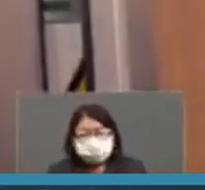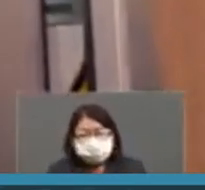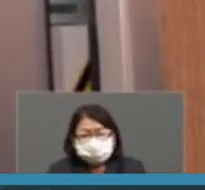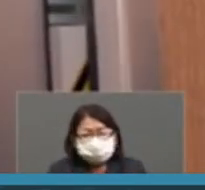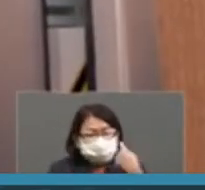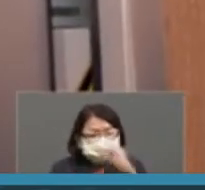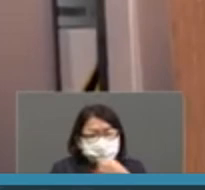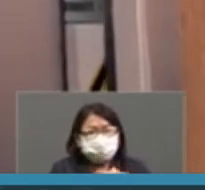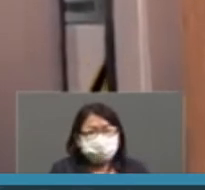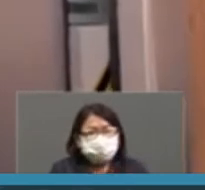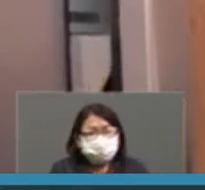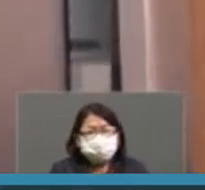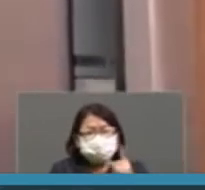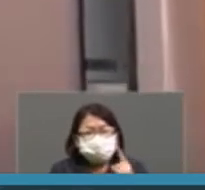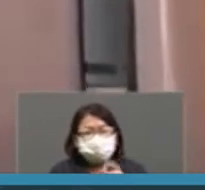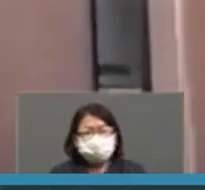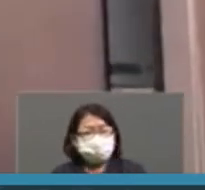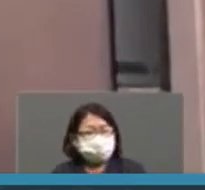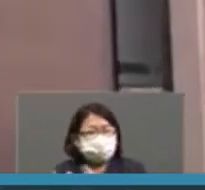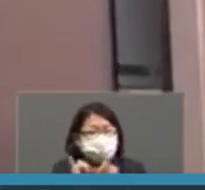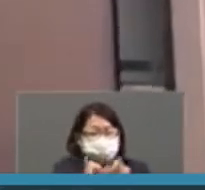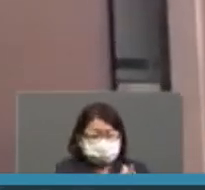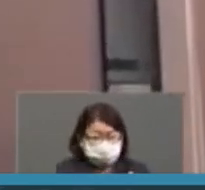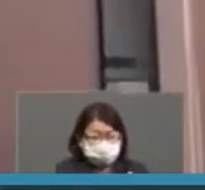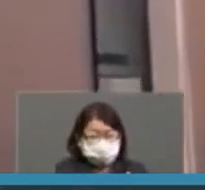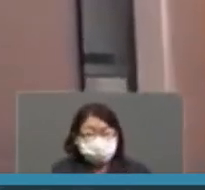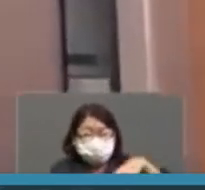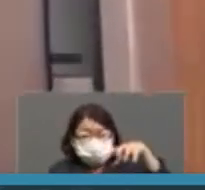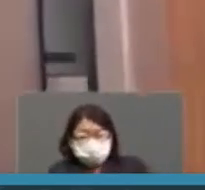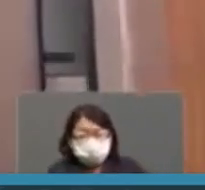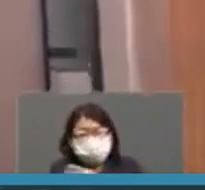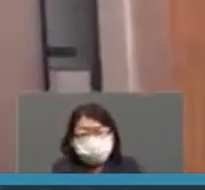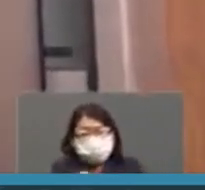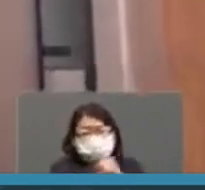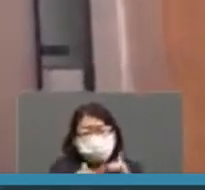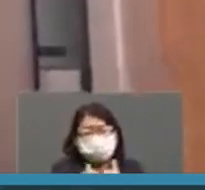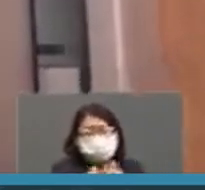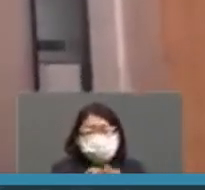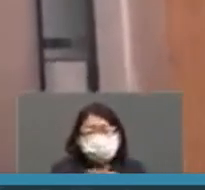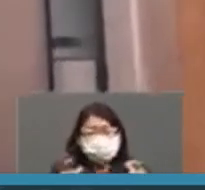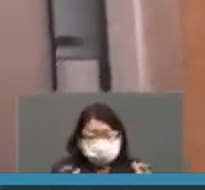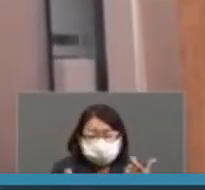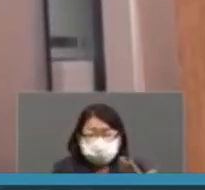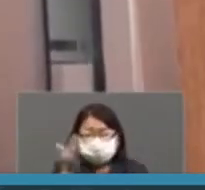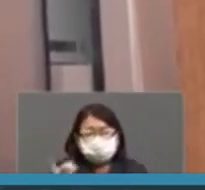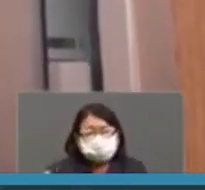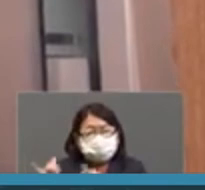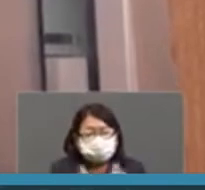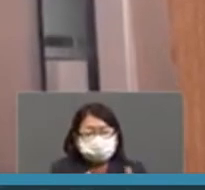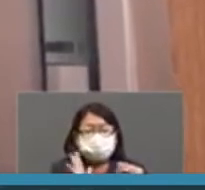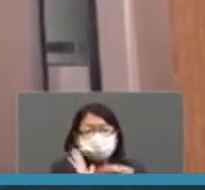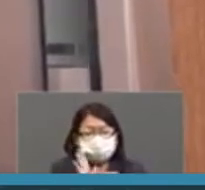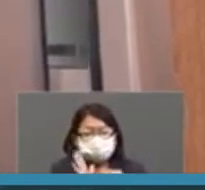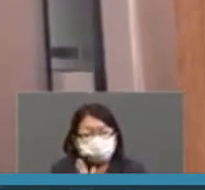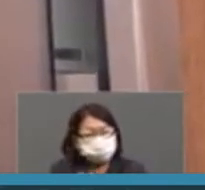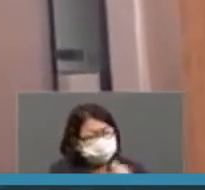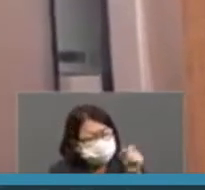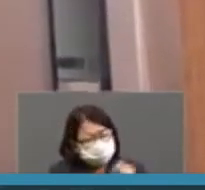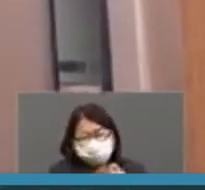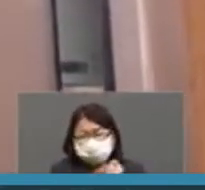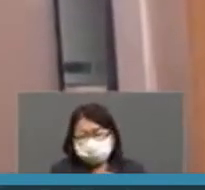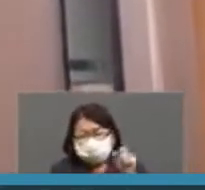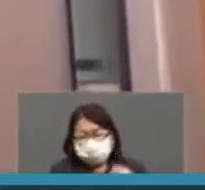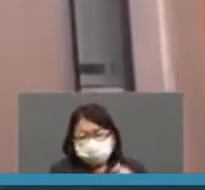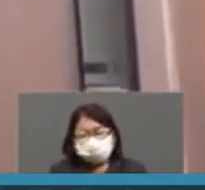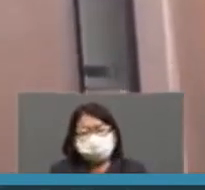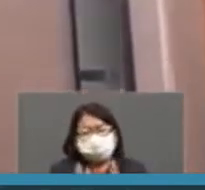ลับมายังจังหวัดหนองบัวลำพูเพื่อติดตามสถานการณ์การช่วยเหลือผู้บาดเจ็บและญาติผู้สูญเสียจากเหตุการณ์ดังกล่าวทางด้าน